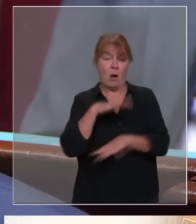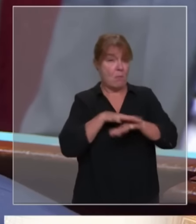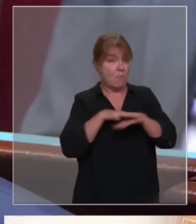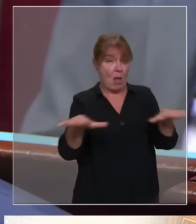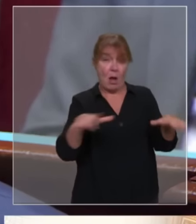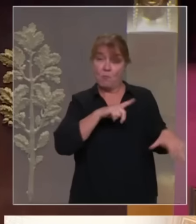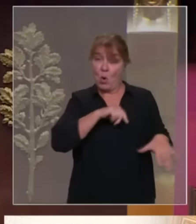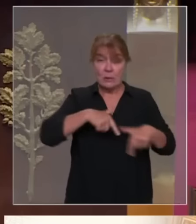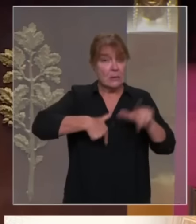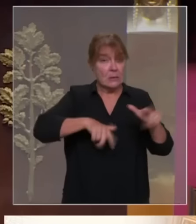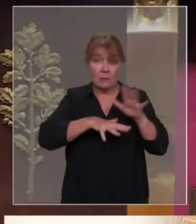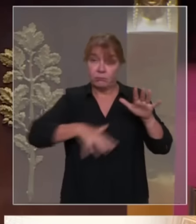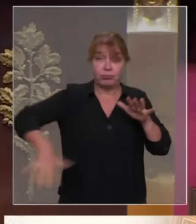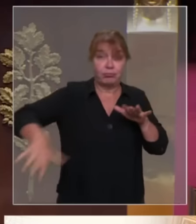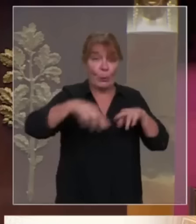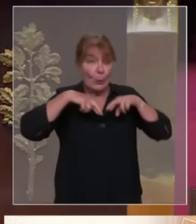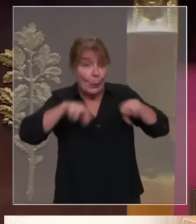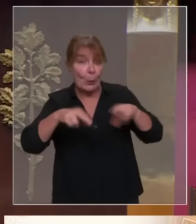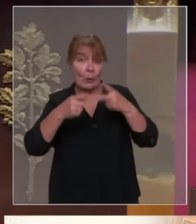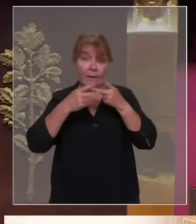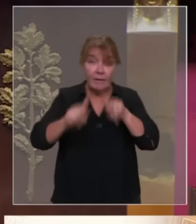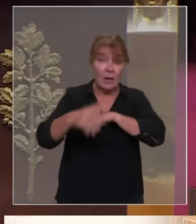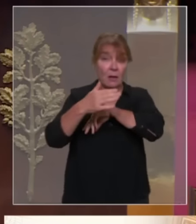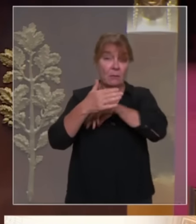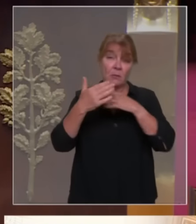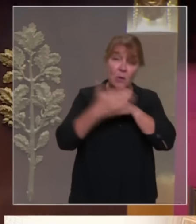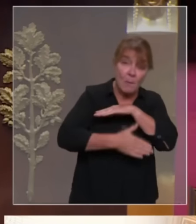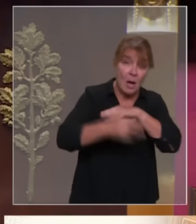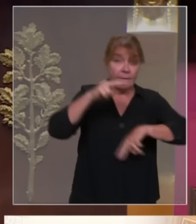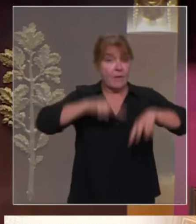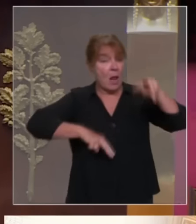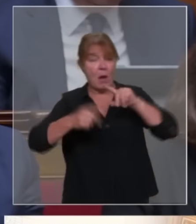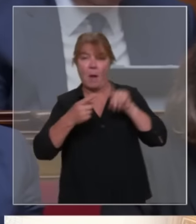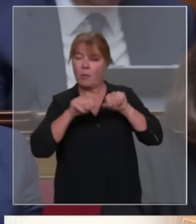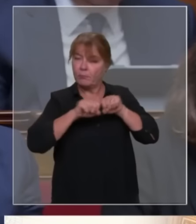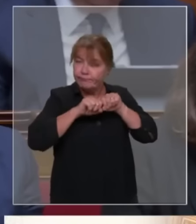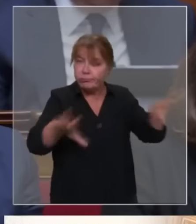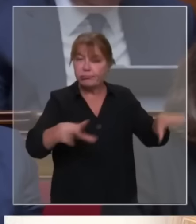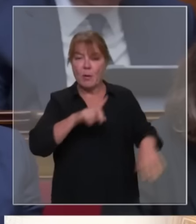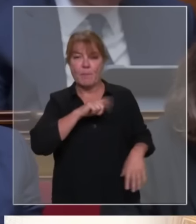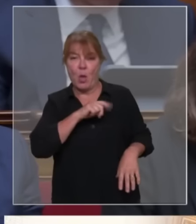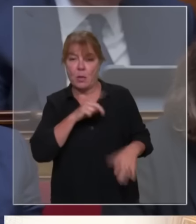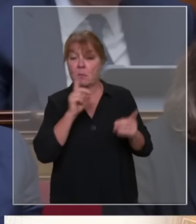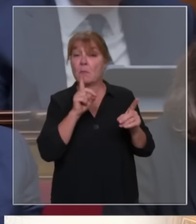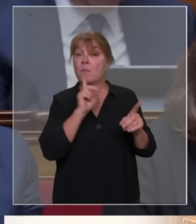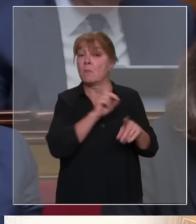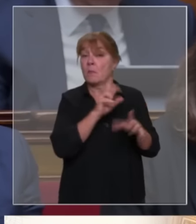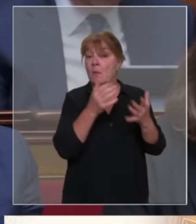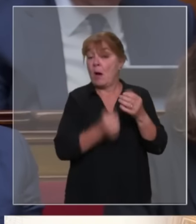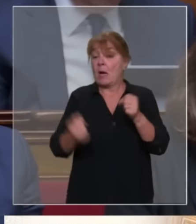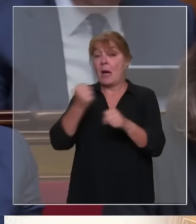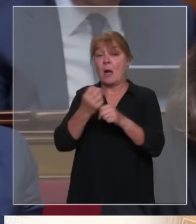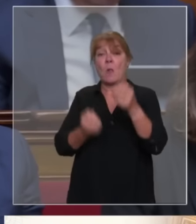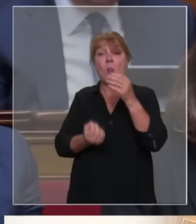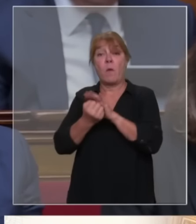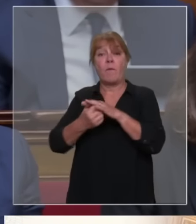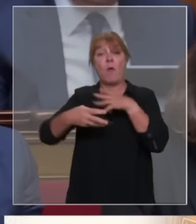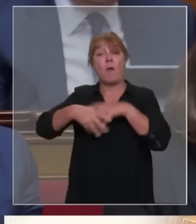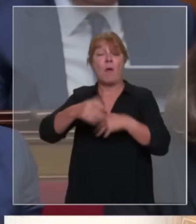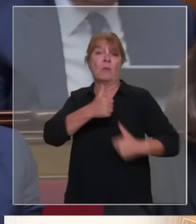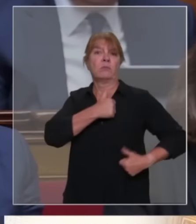voie publique, ainsi que dans les villes et les villages de France. C'est l'objectif poursuivi par la création de nouvelles brigades de